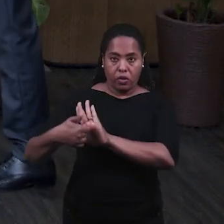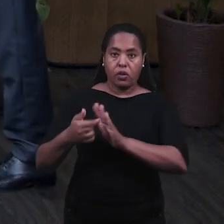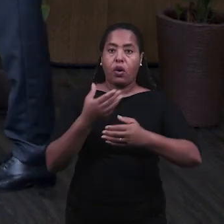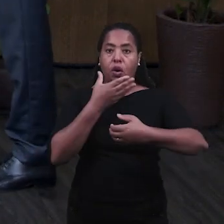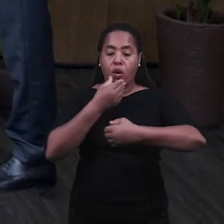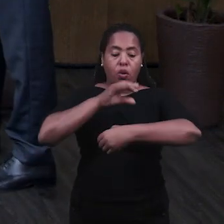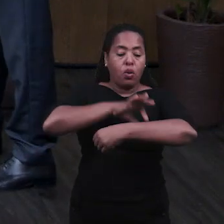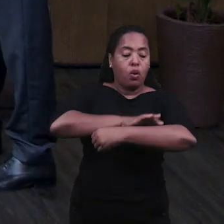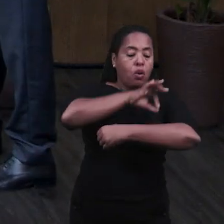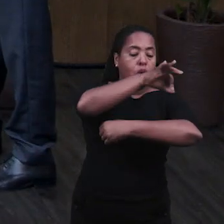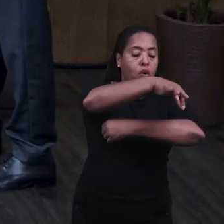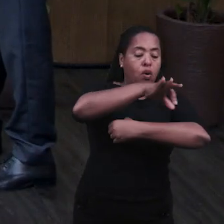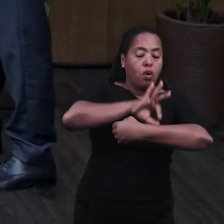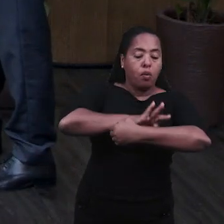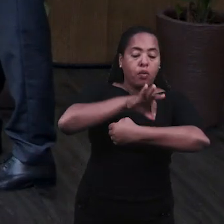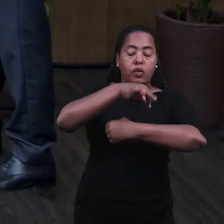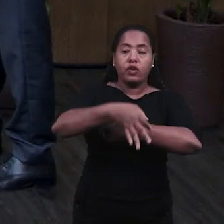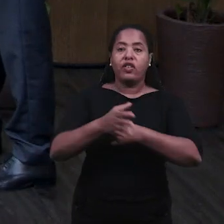parabole du semeur,